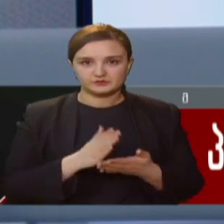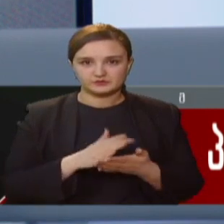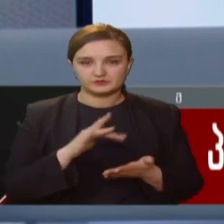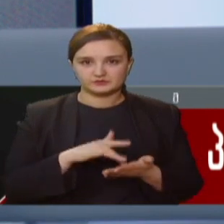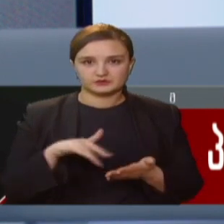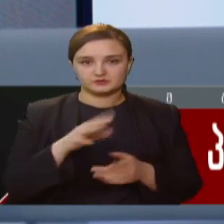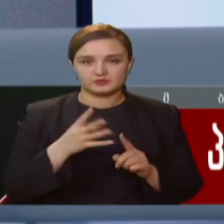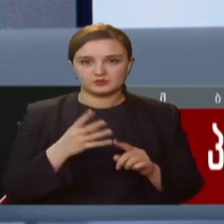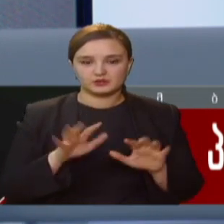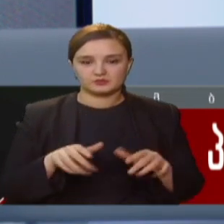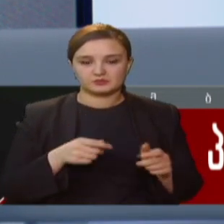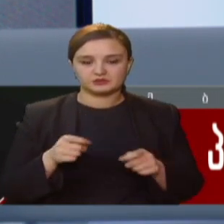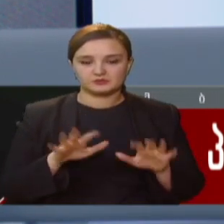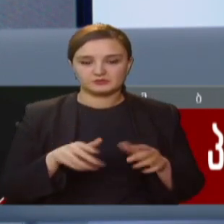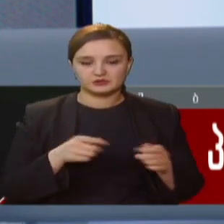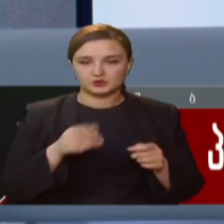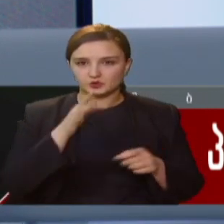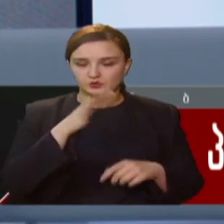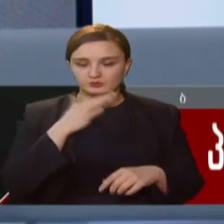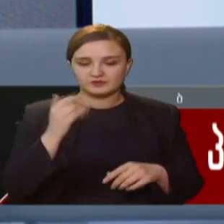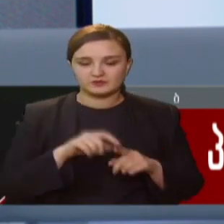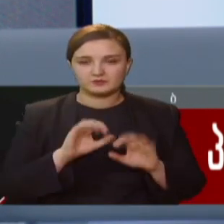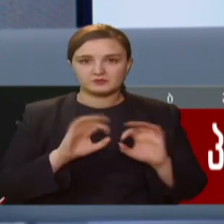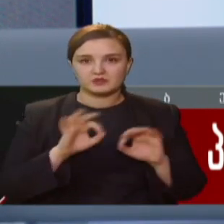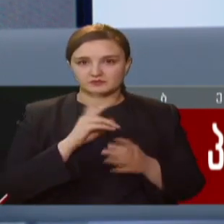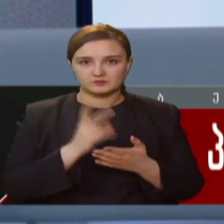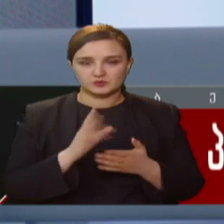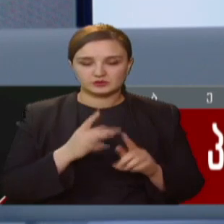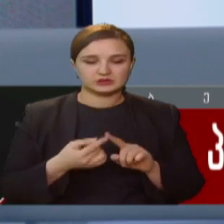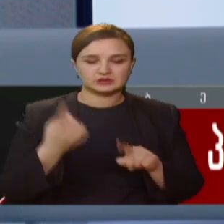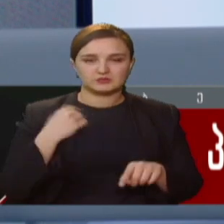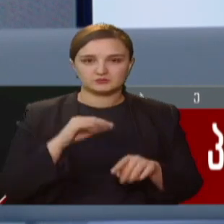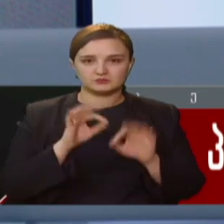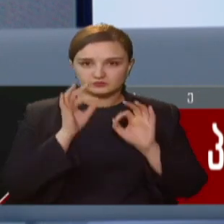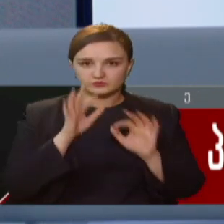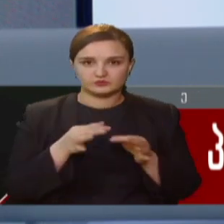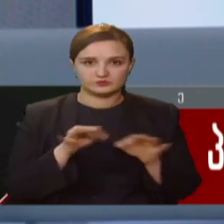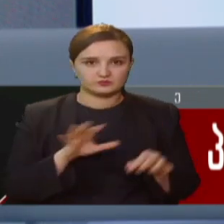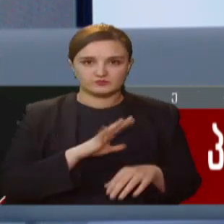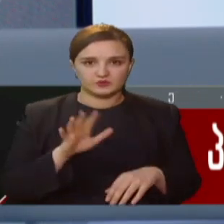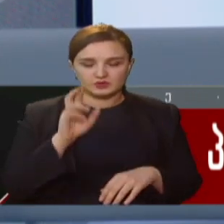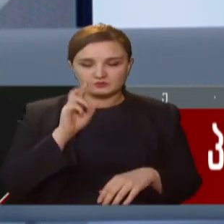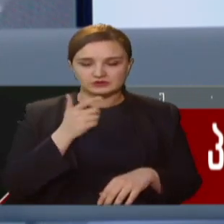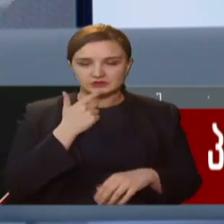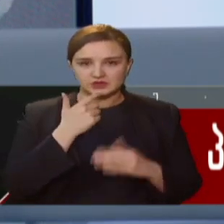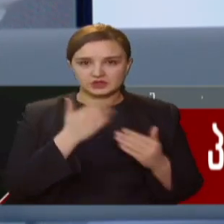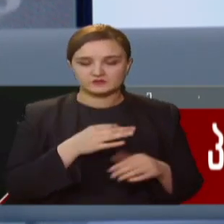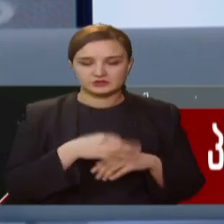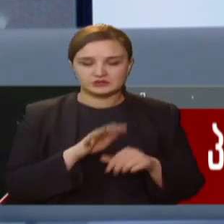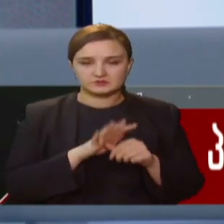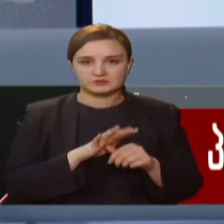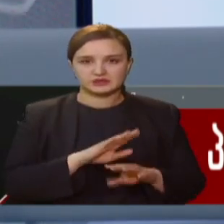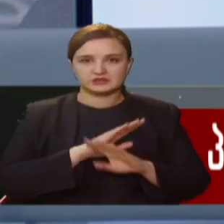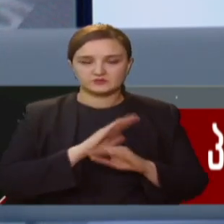Ქვეყნის მეოთხე პრეზიდენტი, რომელმაც პრეზიდენტობის დროს არაერთი მიმართვის მიუხედავად წინამორბედი არ შეიწყალა, ხელისუფლებას სააკაშვილის წამებით